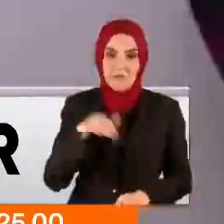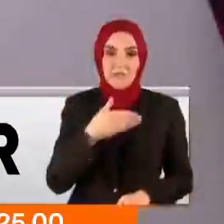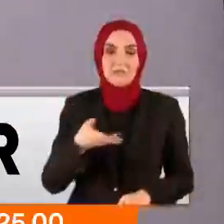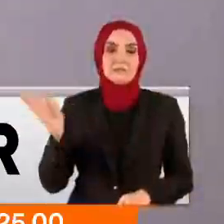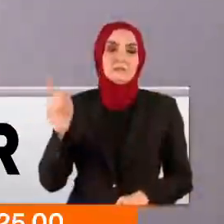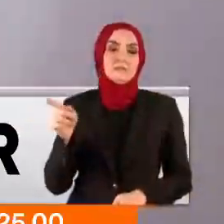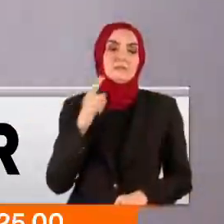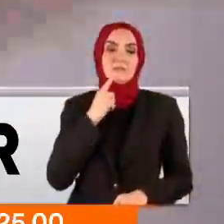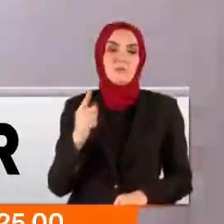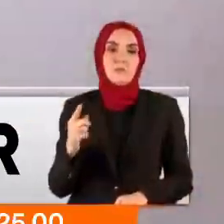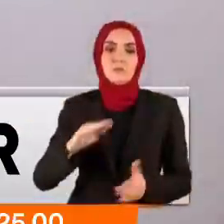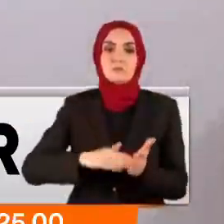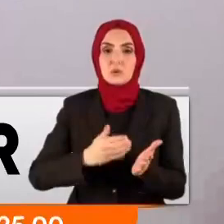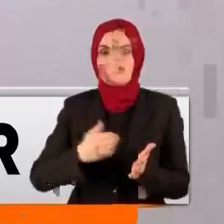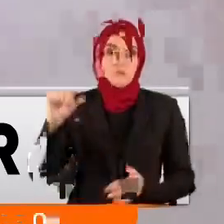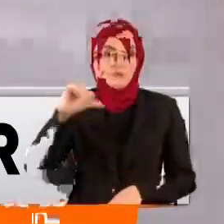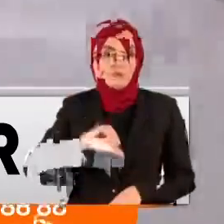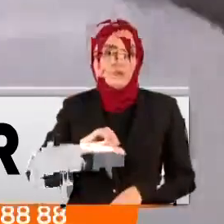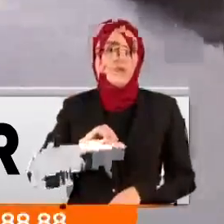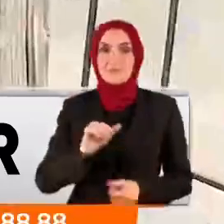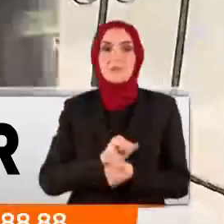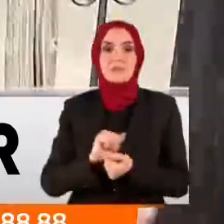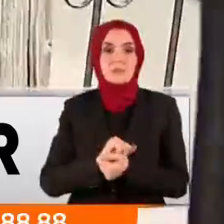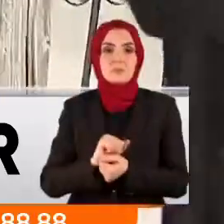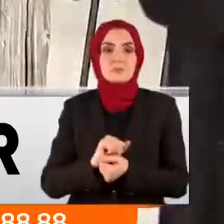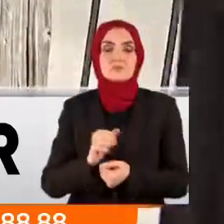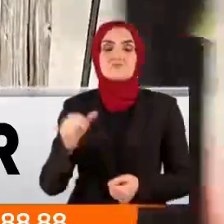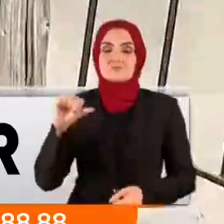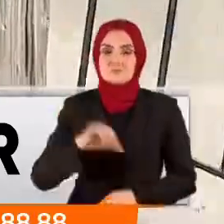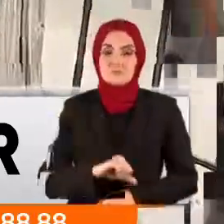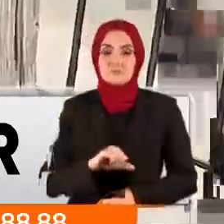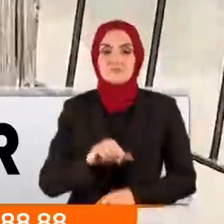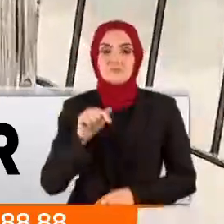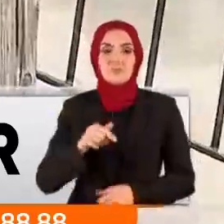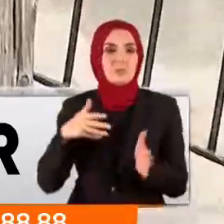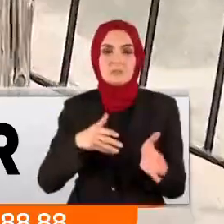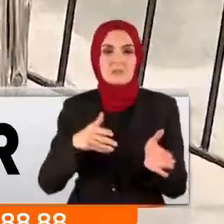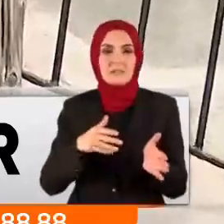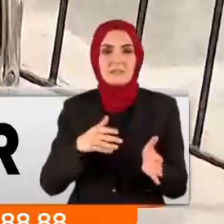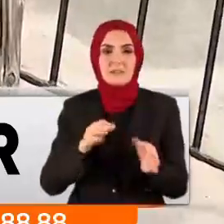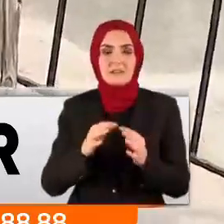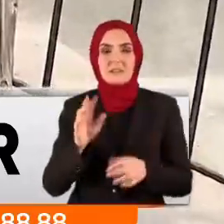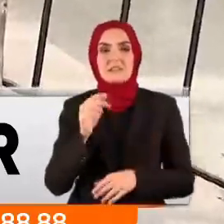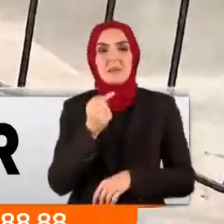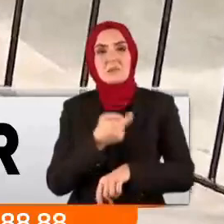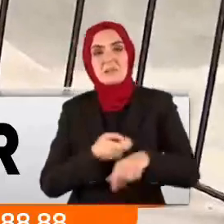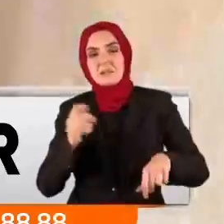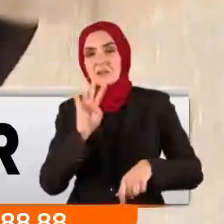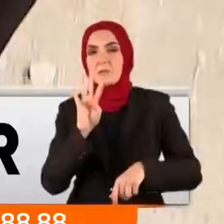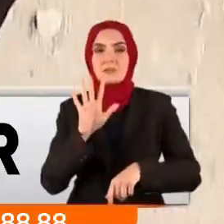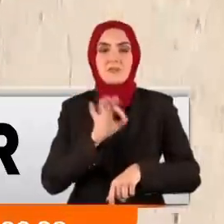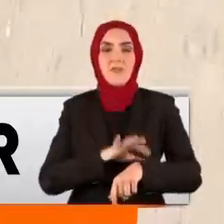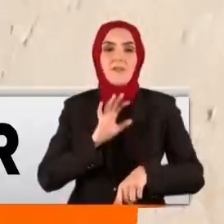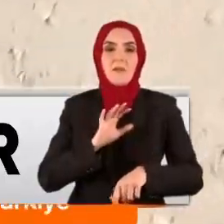sakinleri ne bulaşıklarını yıkayabiliyor ne de çamaşırlarını. Ne kadar akıyor bu şekilde? Yarım saat 45 dakika ancak işte o kadar.